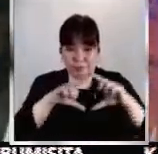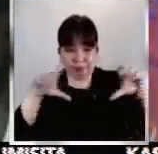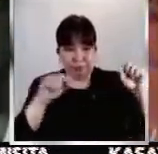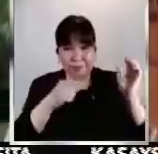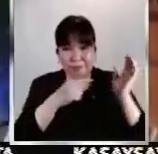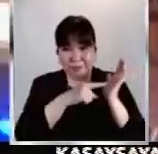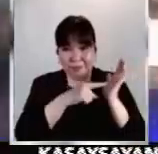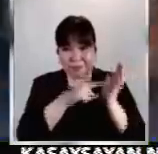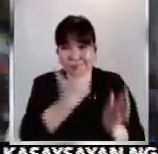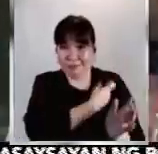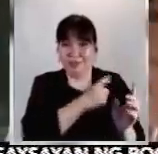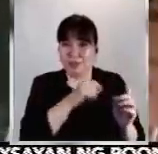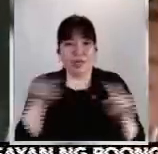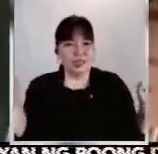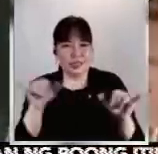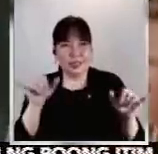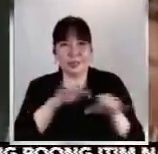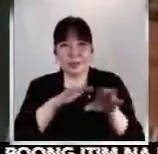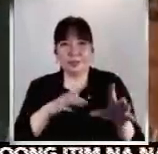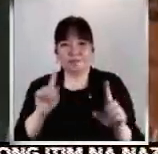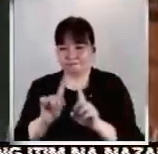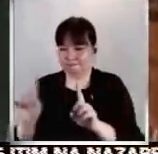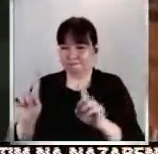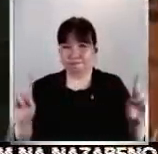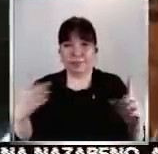na nasusunod ang mga health protocols na umiiral pa